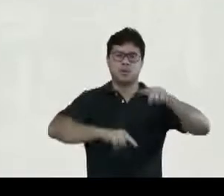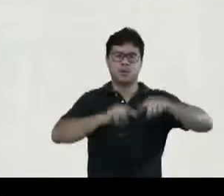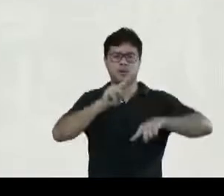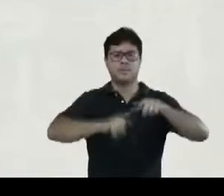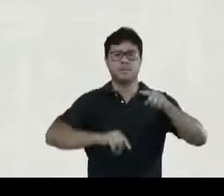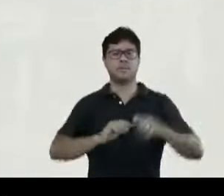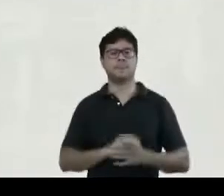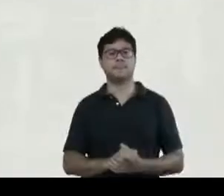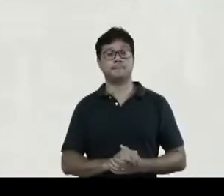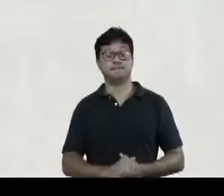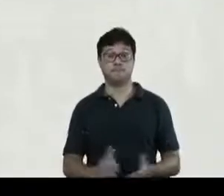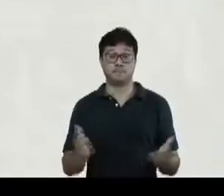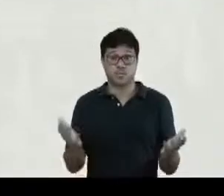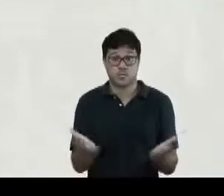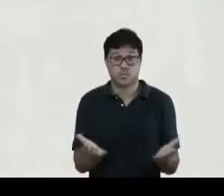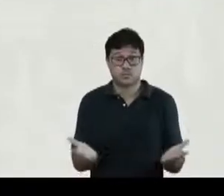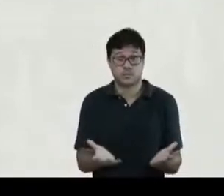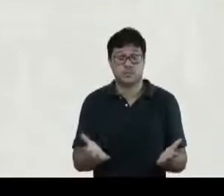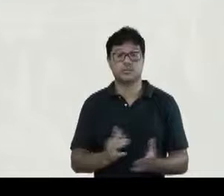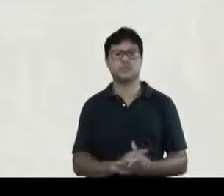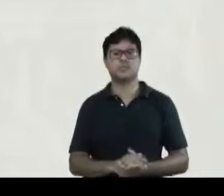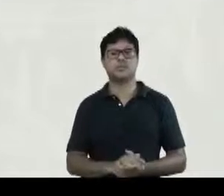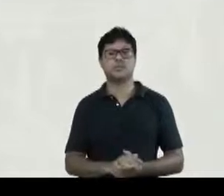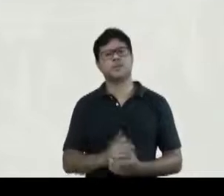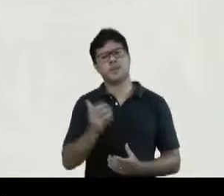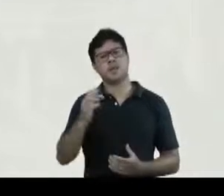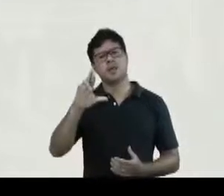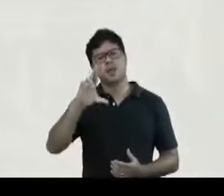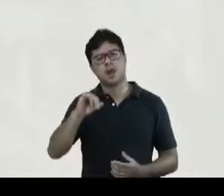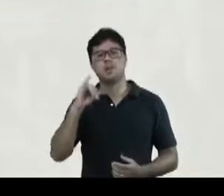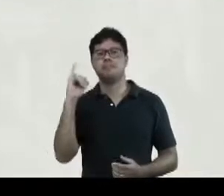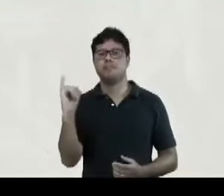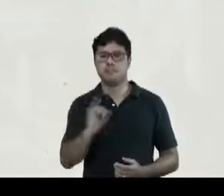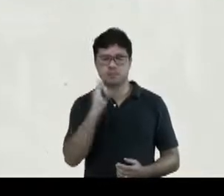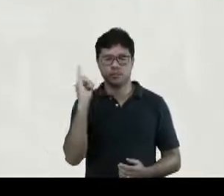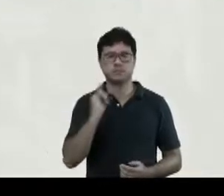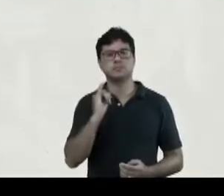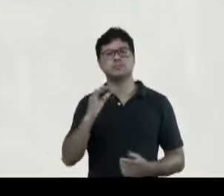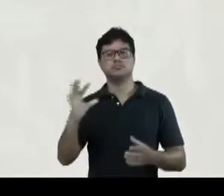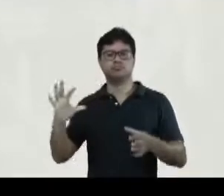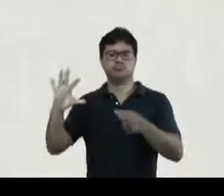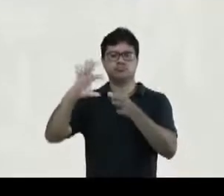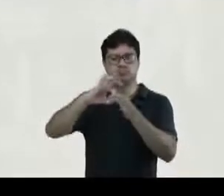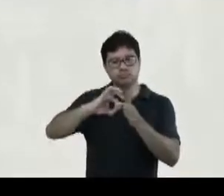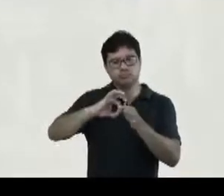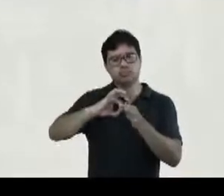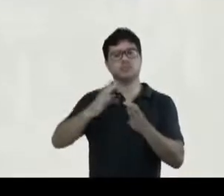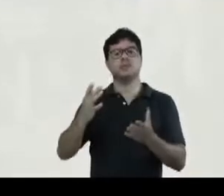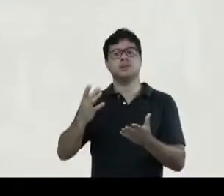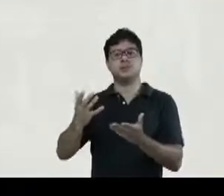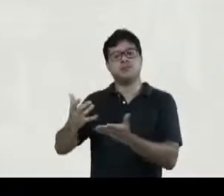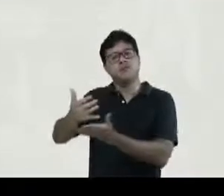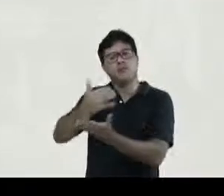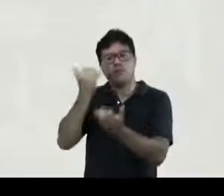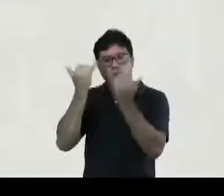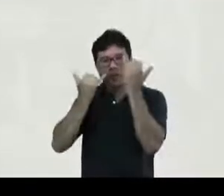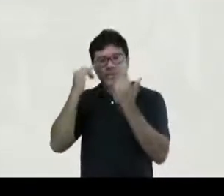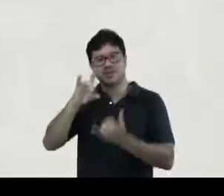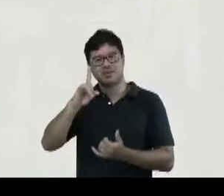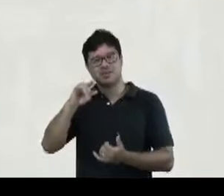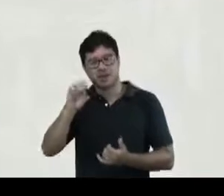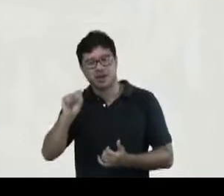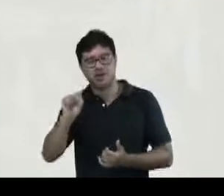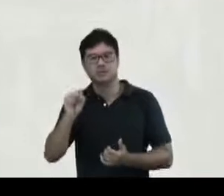Heute ist klar erkennbar wichtig, die Daten weit über die bestandshaltende Bibliothek hinaus